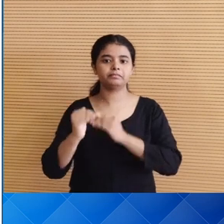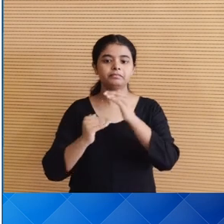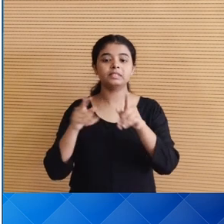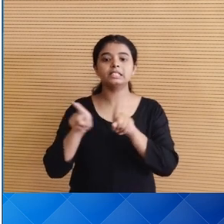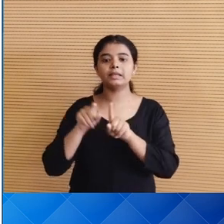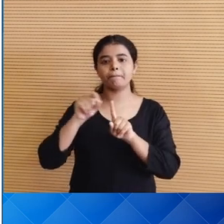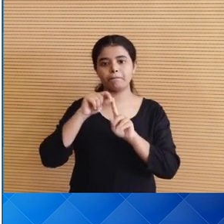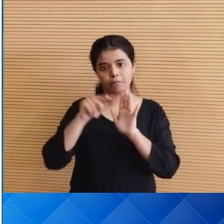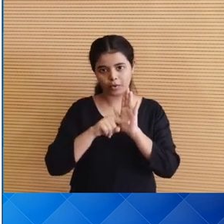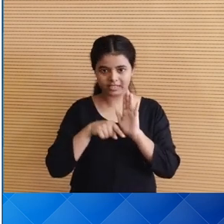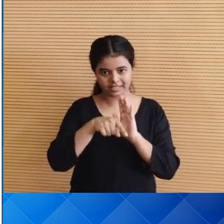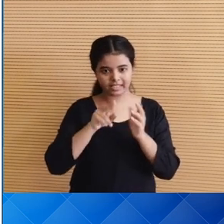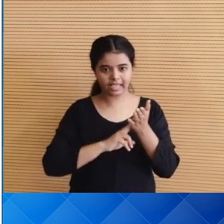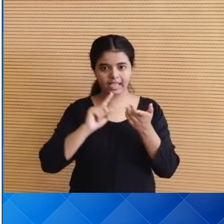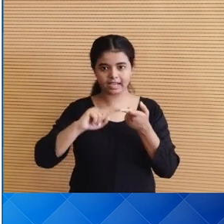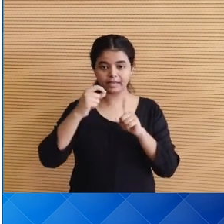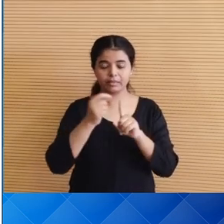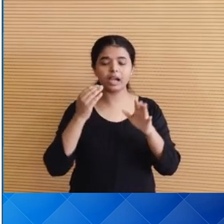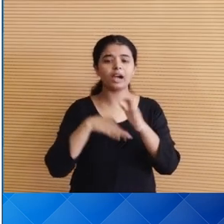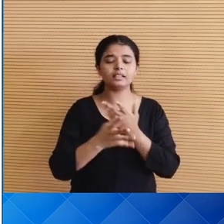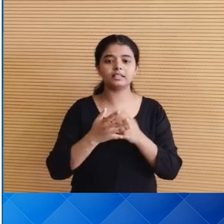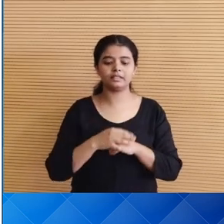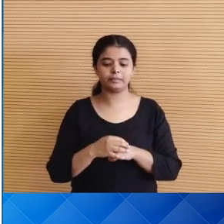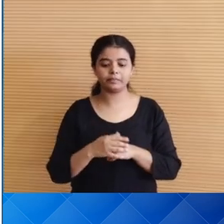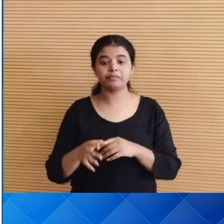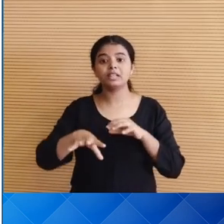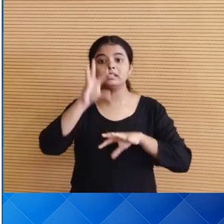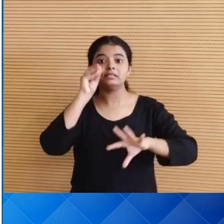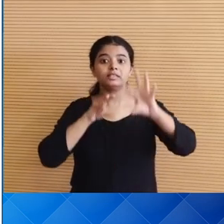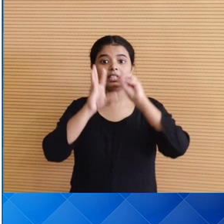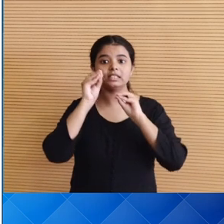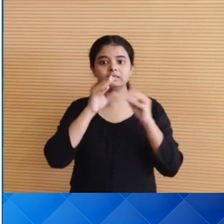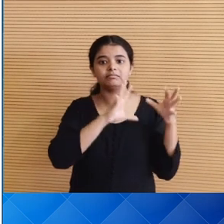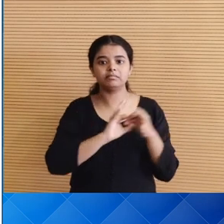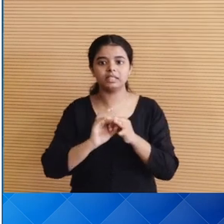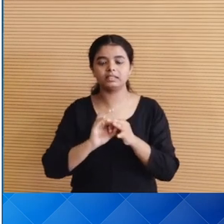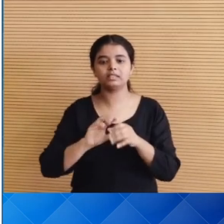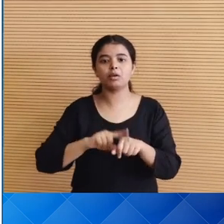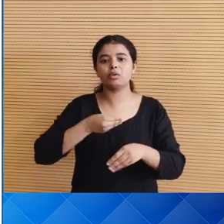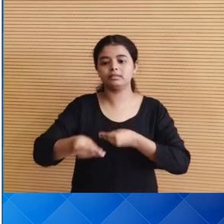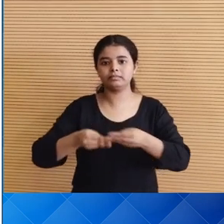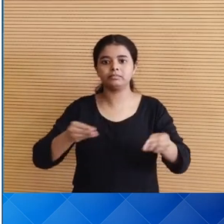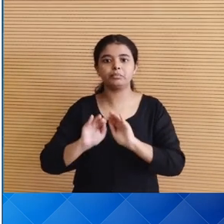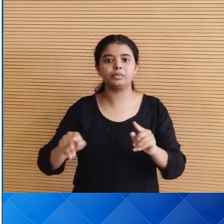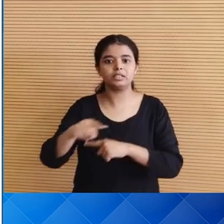policy, a lot of learning opportunities needs to be given to the children to develop